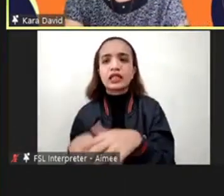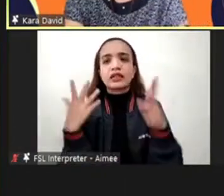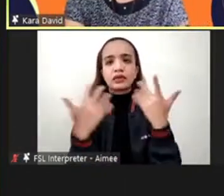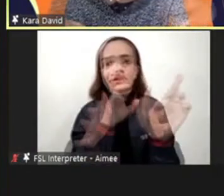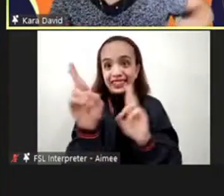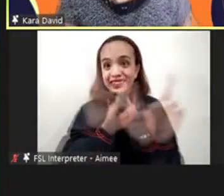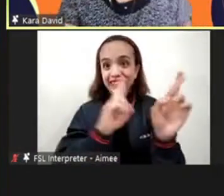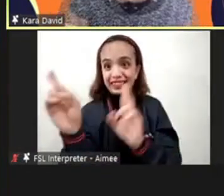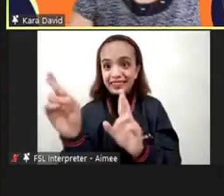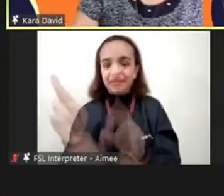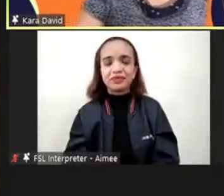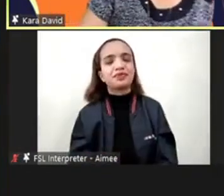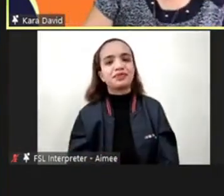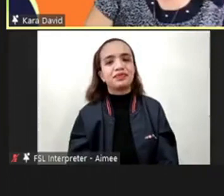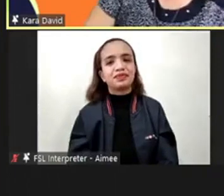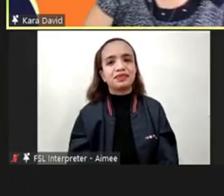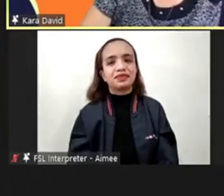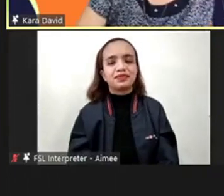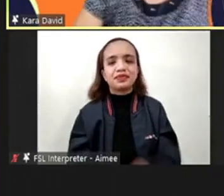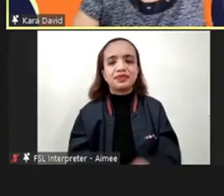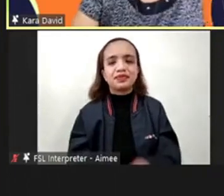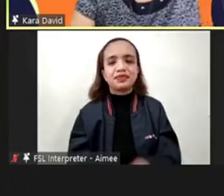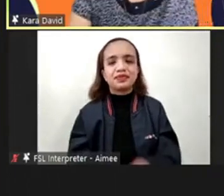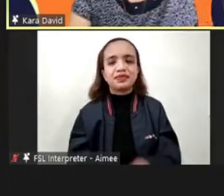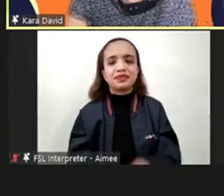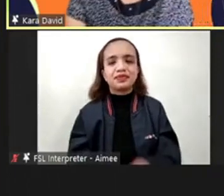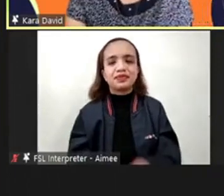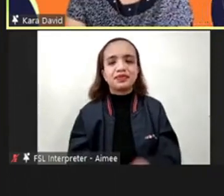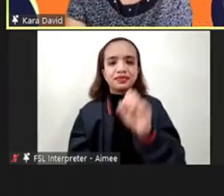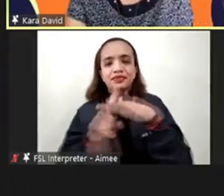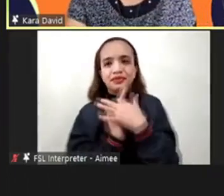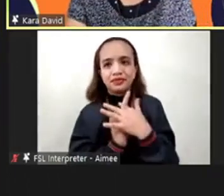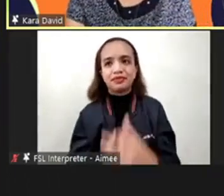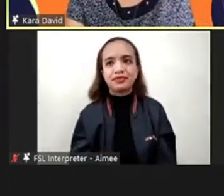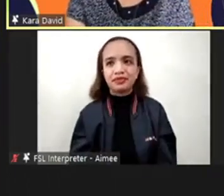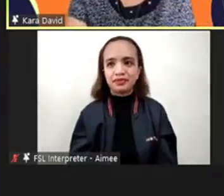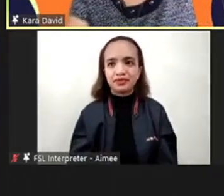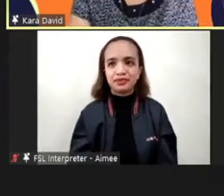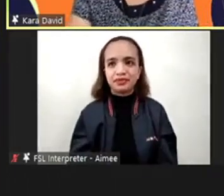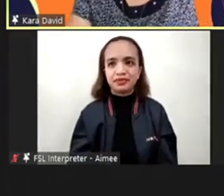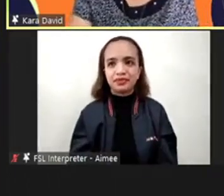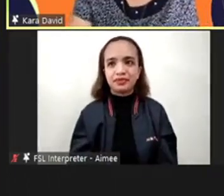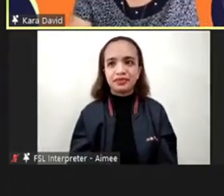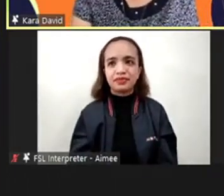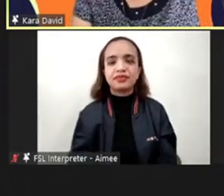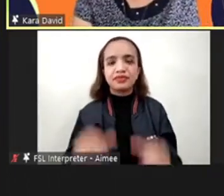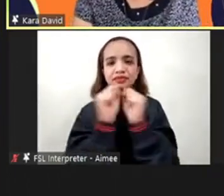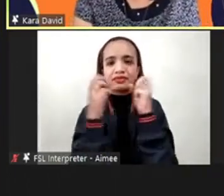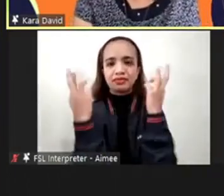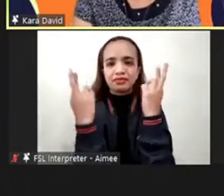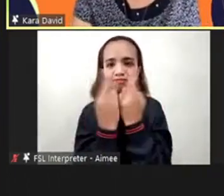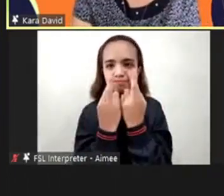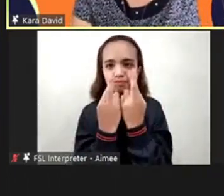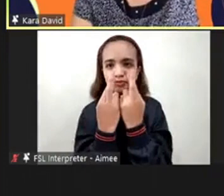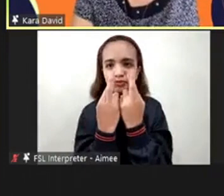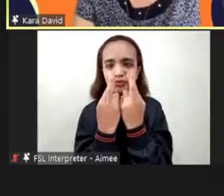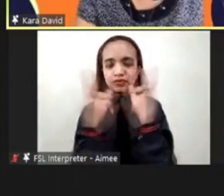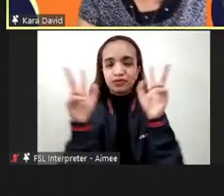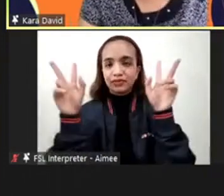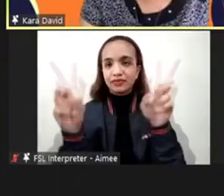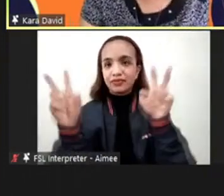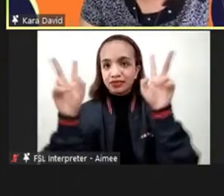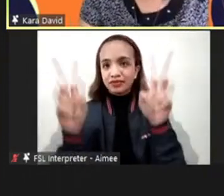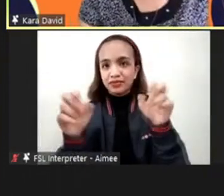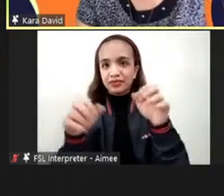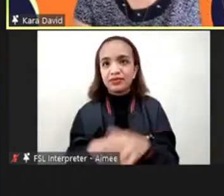mga presentation. Okay, simulan na natin ang ating webinar na pinamagatang Lessons Learned